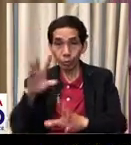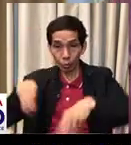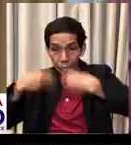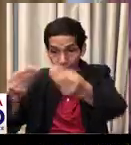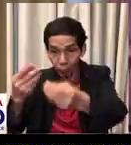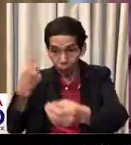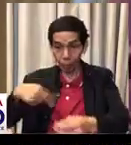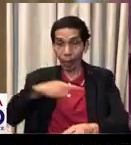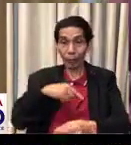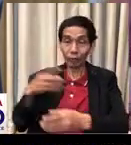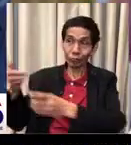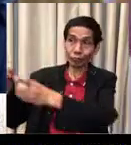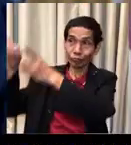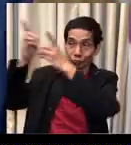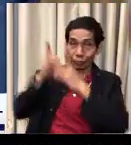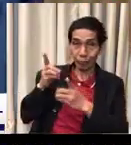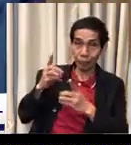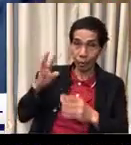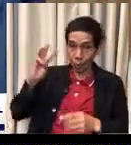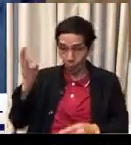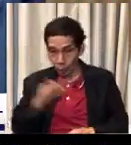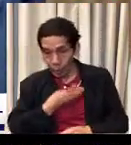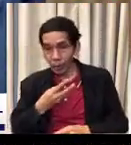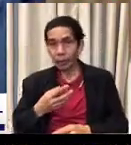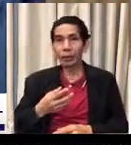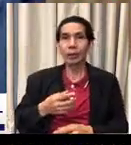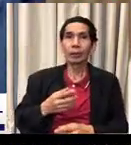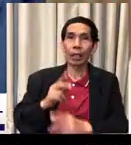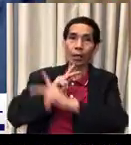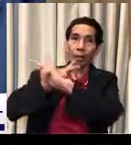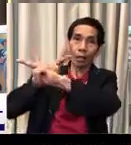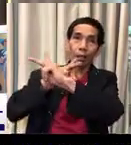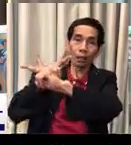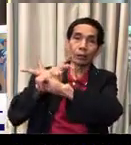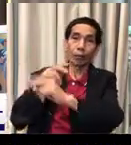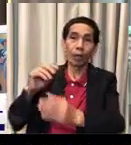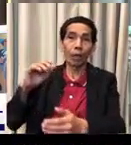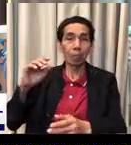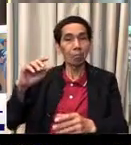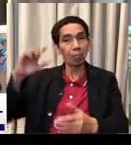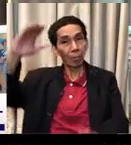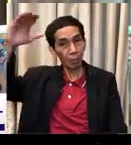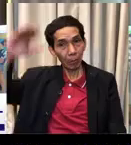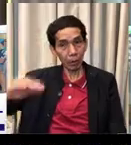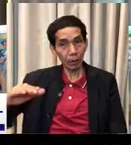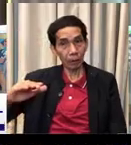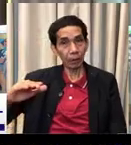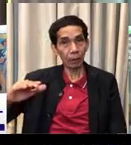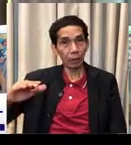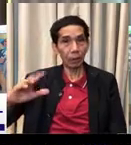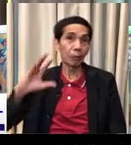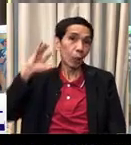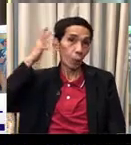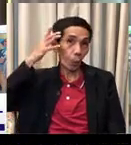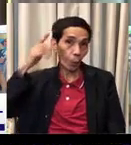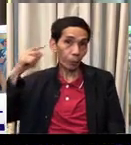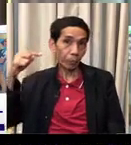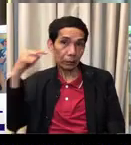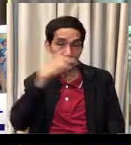nyo sa amin. O tapos kami na bagay na nagpaproteksyon sa mga maliliit. O kami pa man nagtutulongin sa kanila.